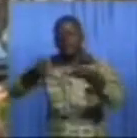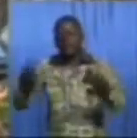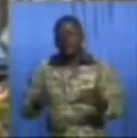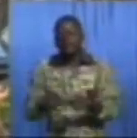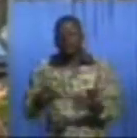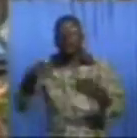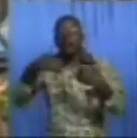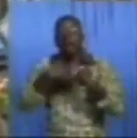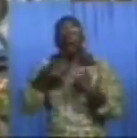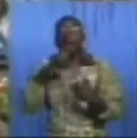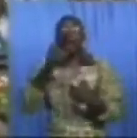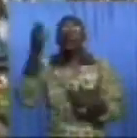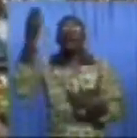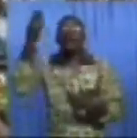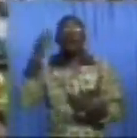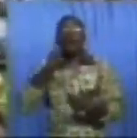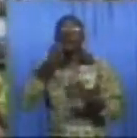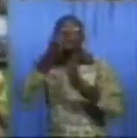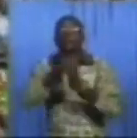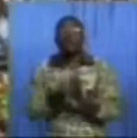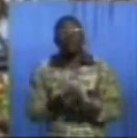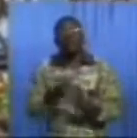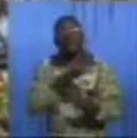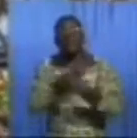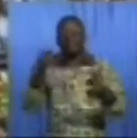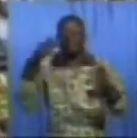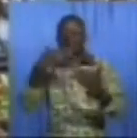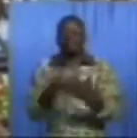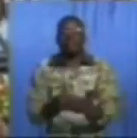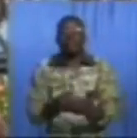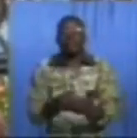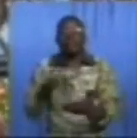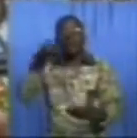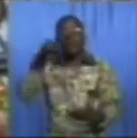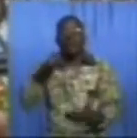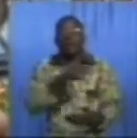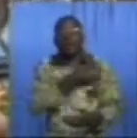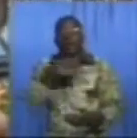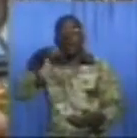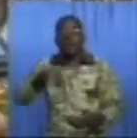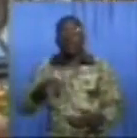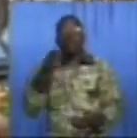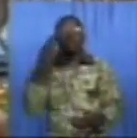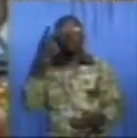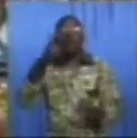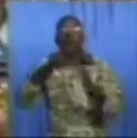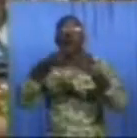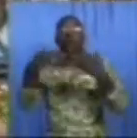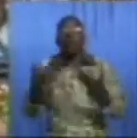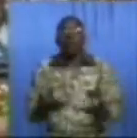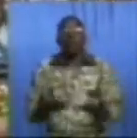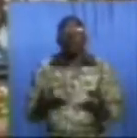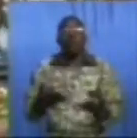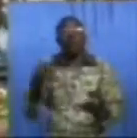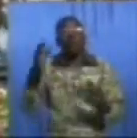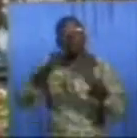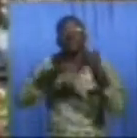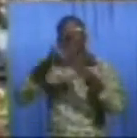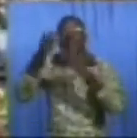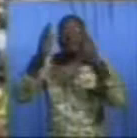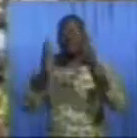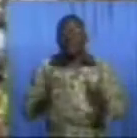été vraiment impressionnante. Et quand on voit comment les maçons